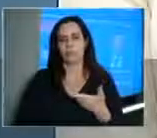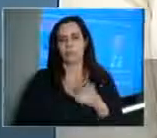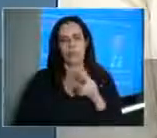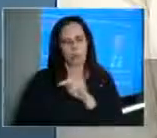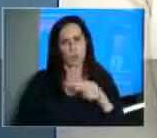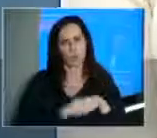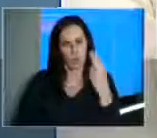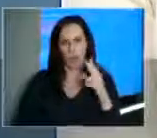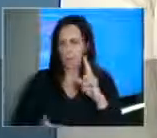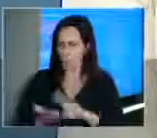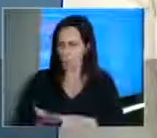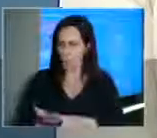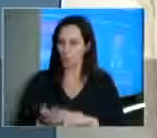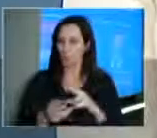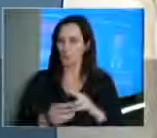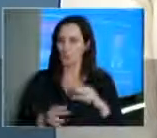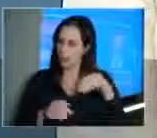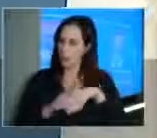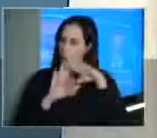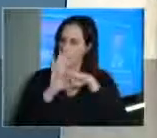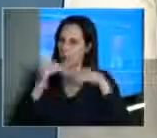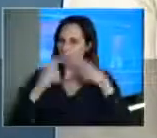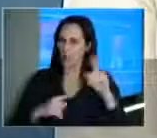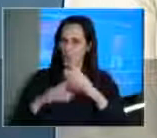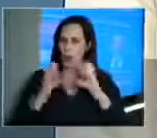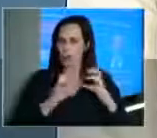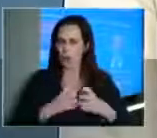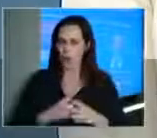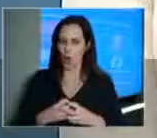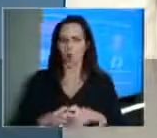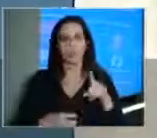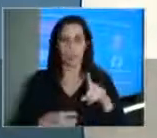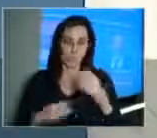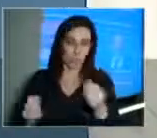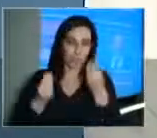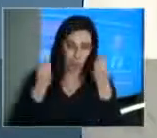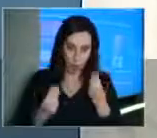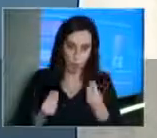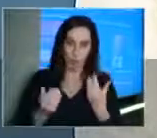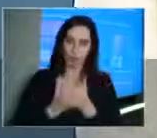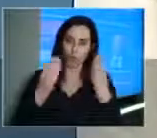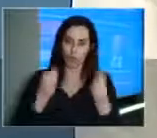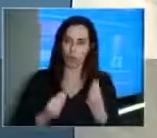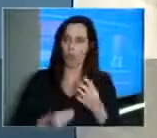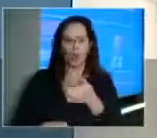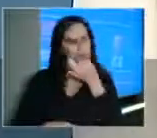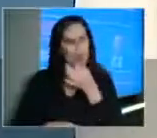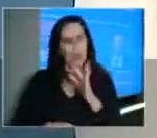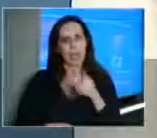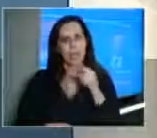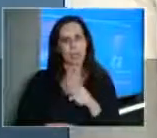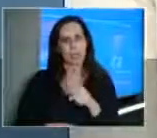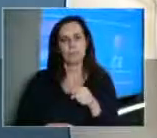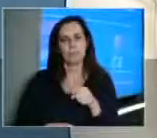ושנושא הלהט"ב והזכויות חזק בסדר היום של כל המפלגות כמעט. אז אלה החדשות הטובות. השאלה, איך